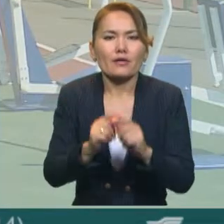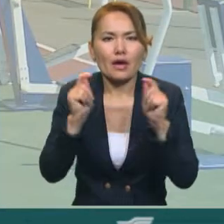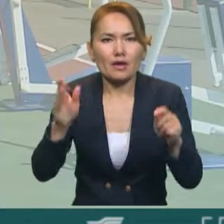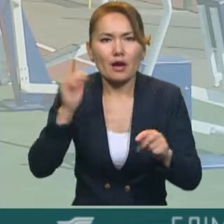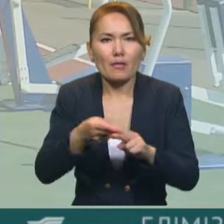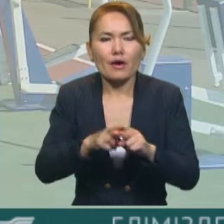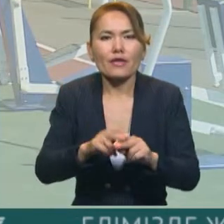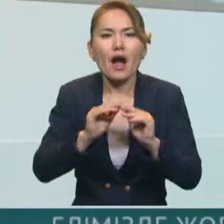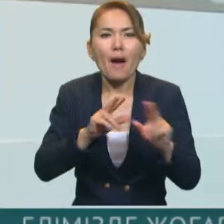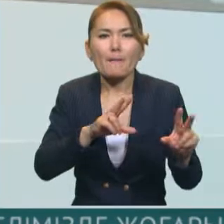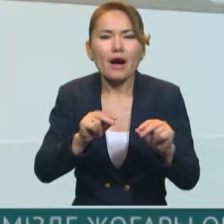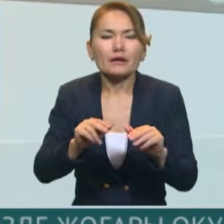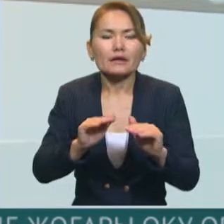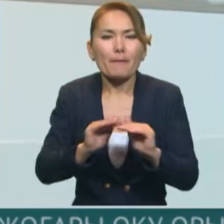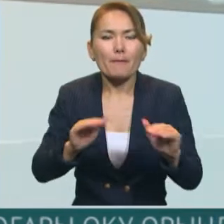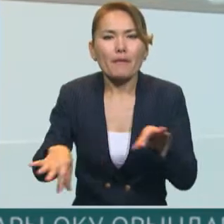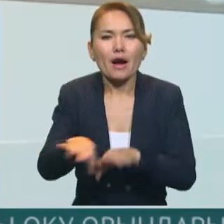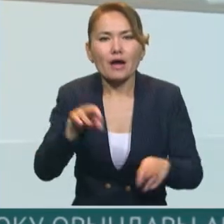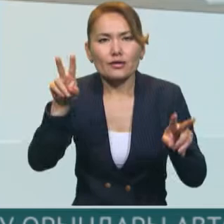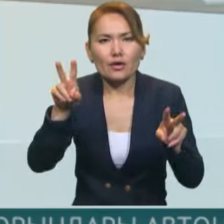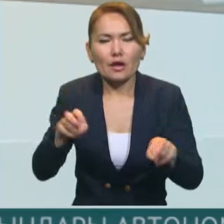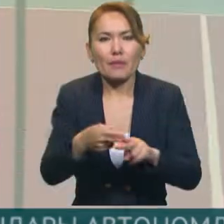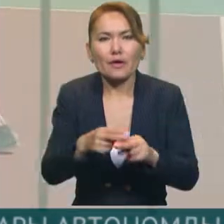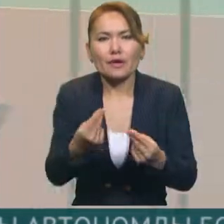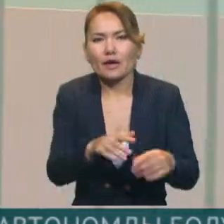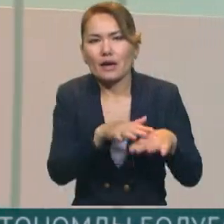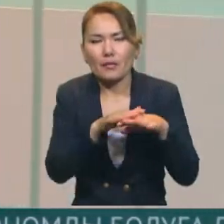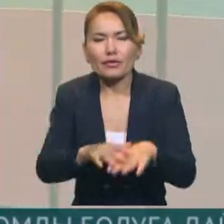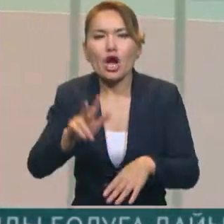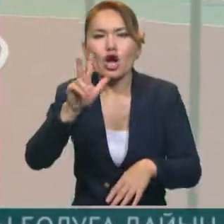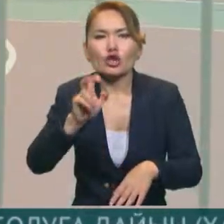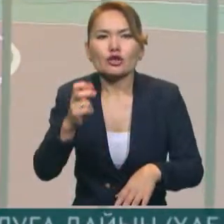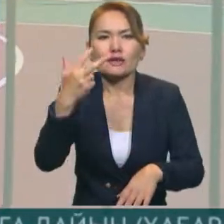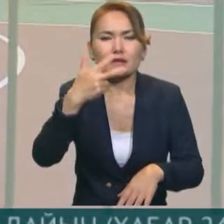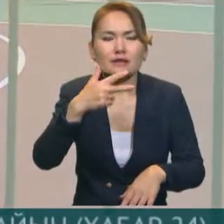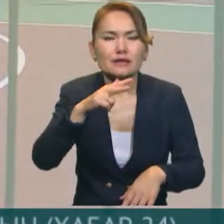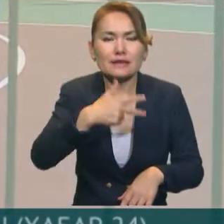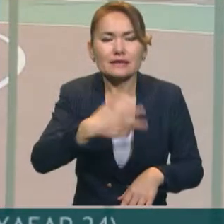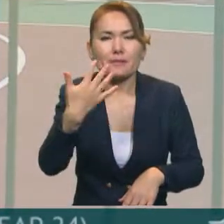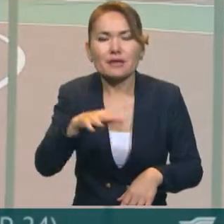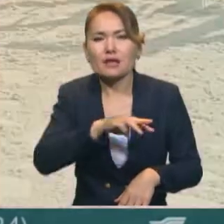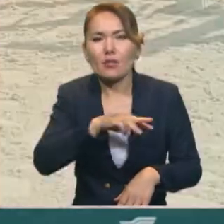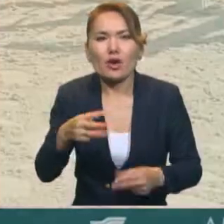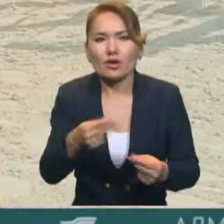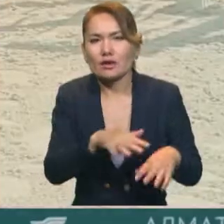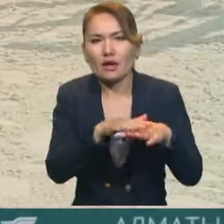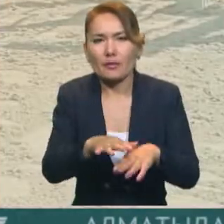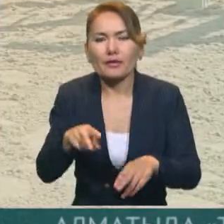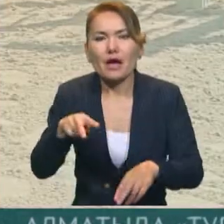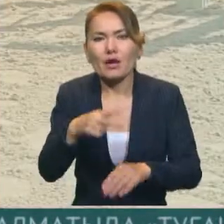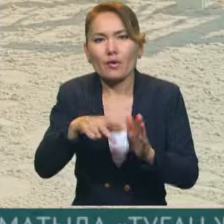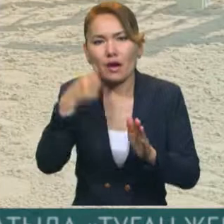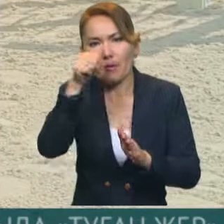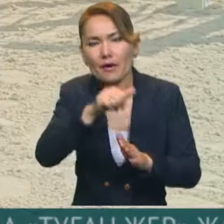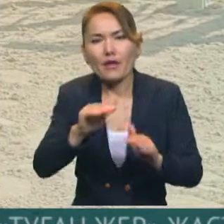бала жобасы аясында салынатын нысандардың құрылысына жергілікті қазынадан 385 миллион теңге бөлінді. 2018 жыл